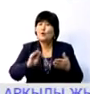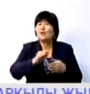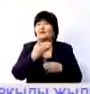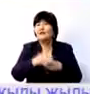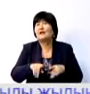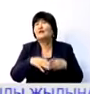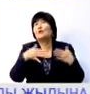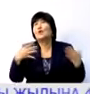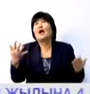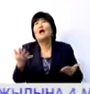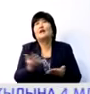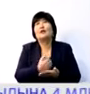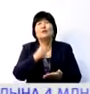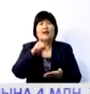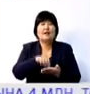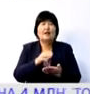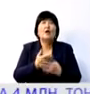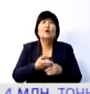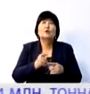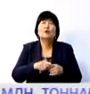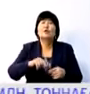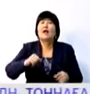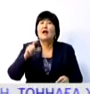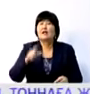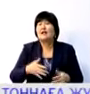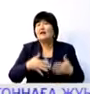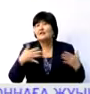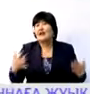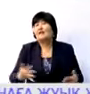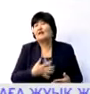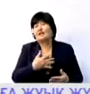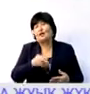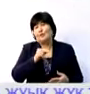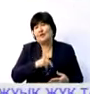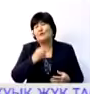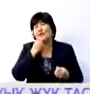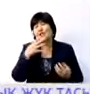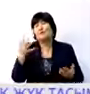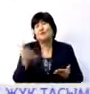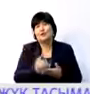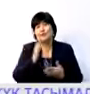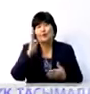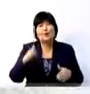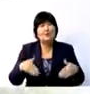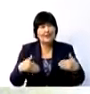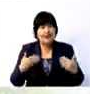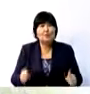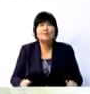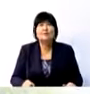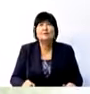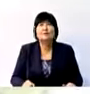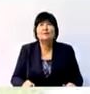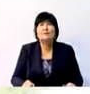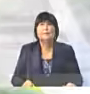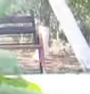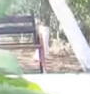саласында толайым табысқа кенеліп келеді. Сондықтан әріптесімізге шалқар шабыт еселі еңбегінің жемісті болуын тілейміз. Елжас Әбділда,